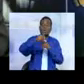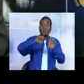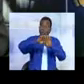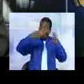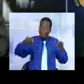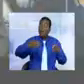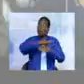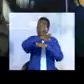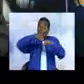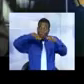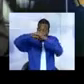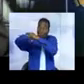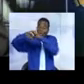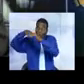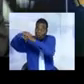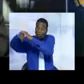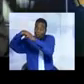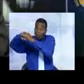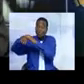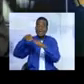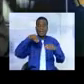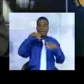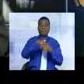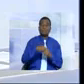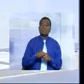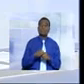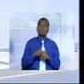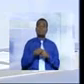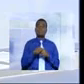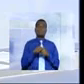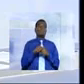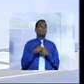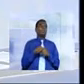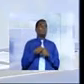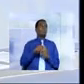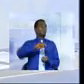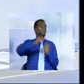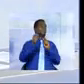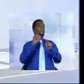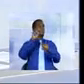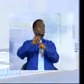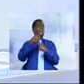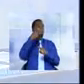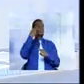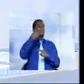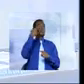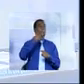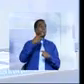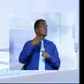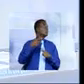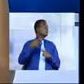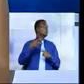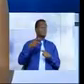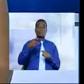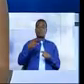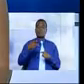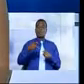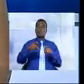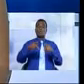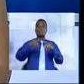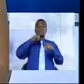accès au nouveau stade. Et on compte sur vous. Et changeons de sujet pour parler du plateau du journal télévisé